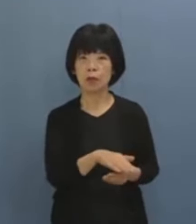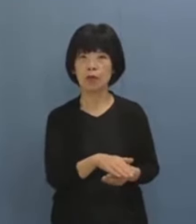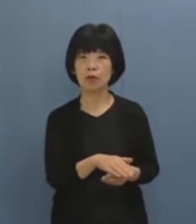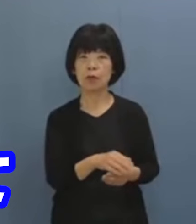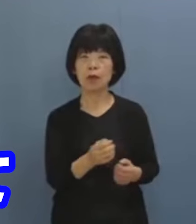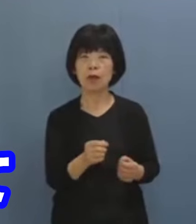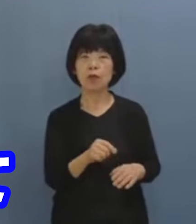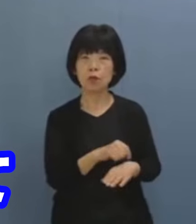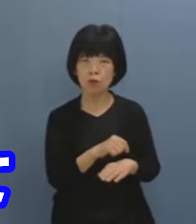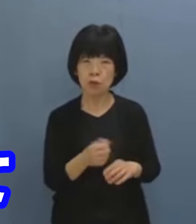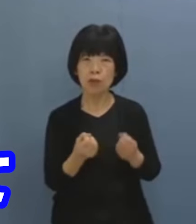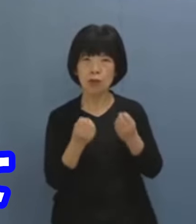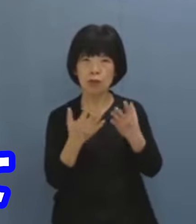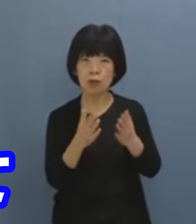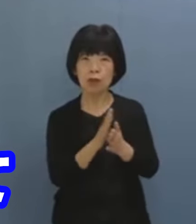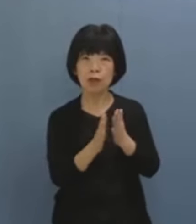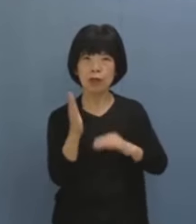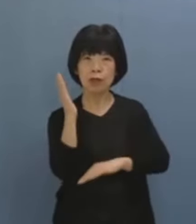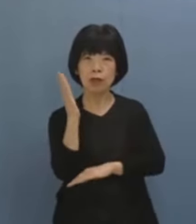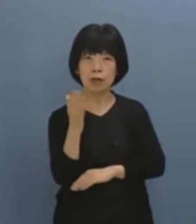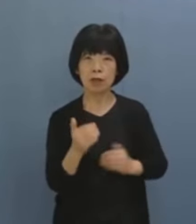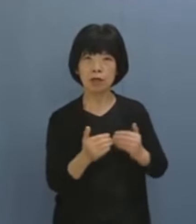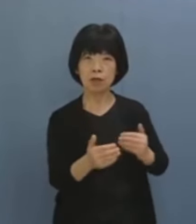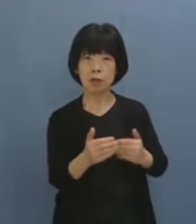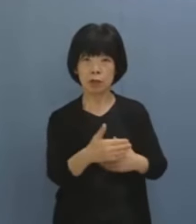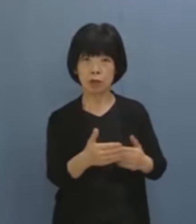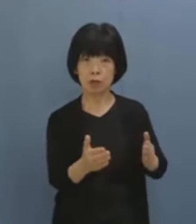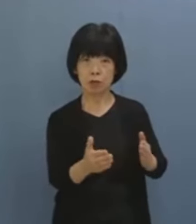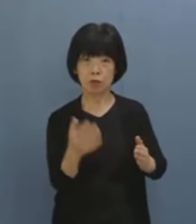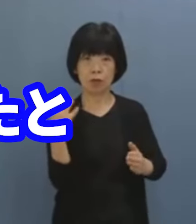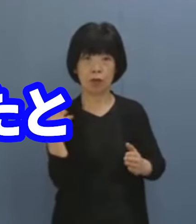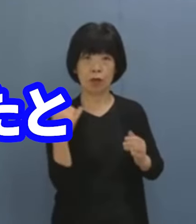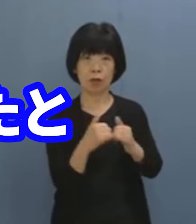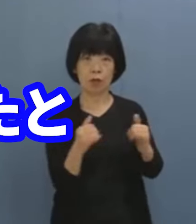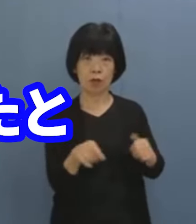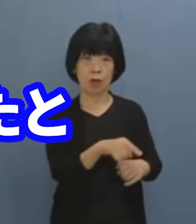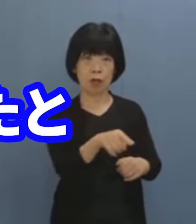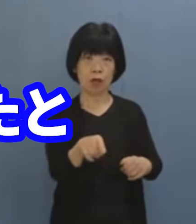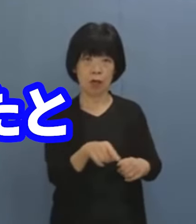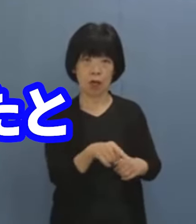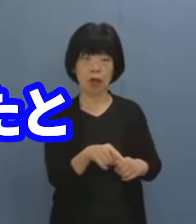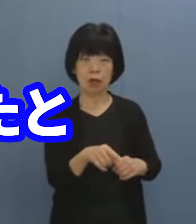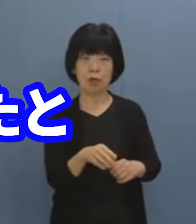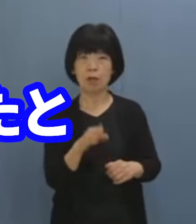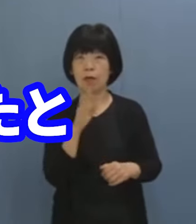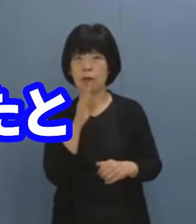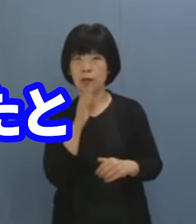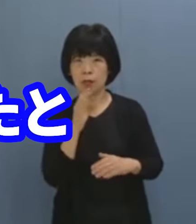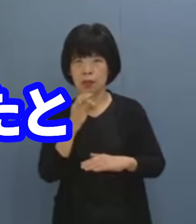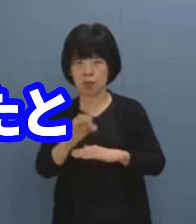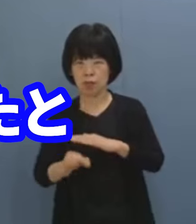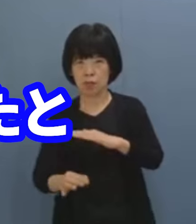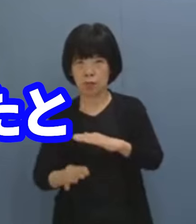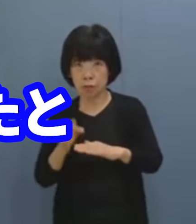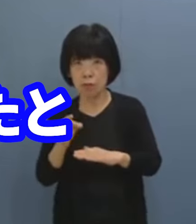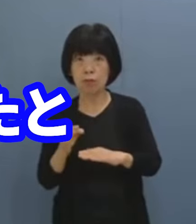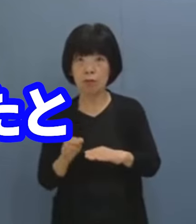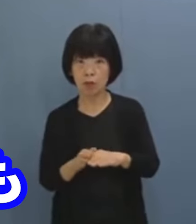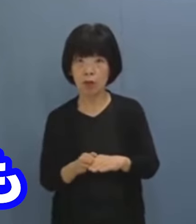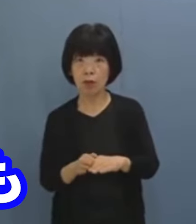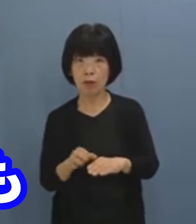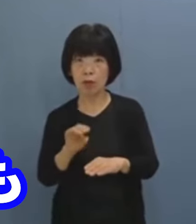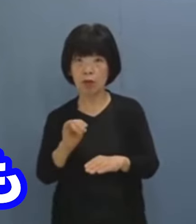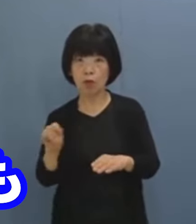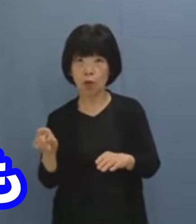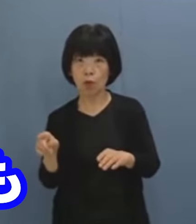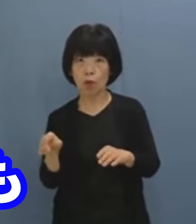メンバーをであった人たちに対して、まあ、深夜や休日に送ってたということは